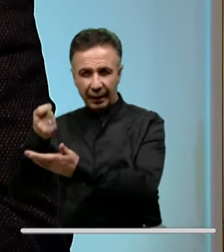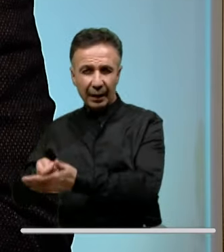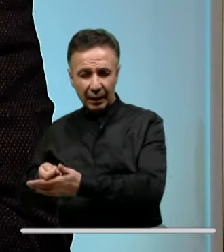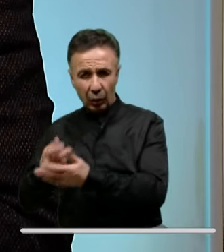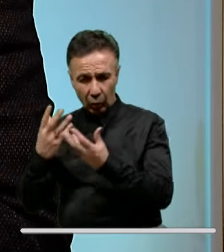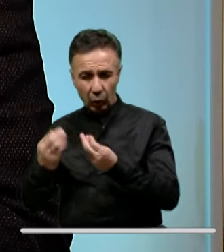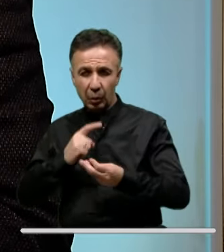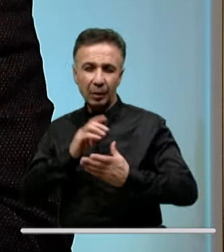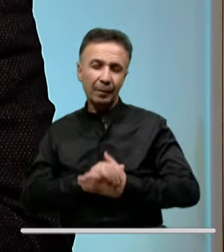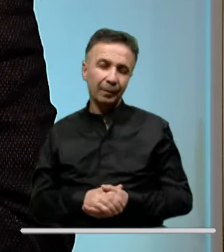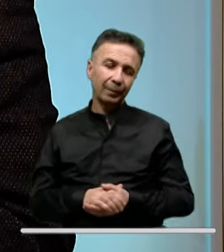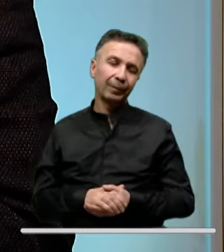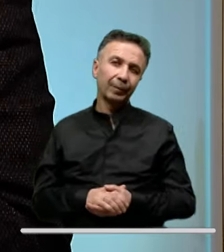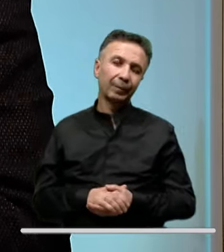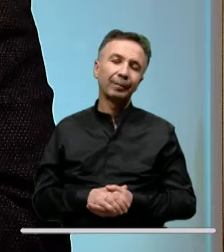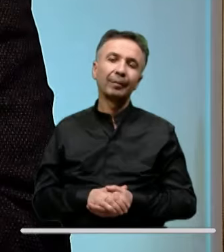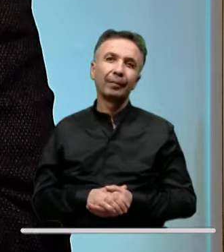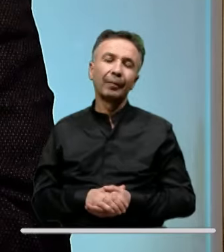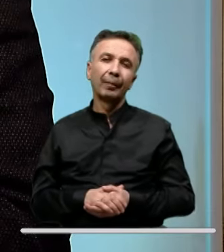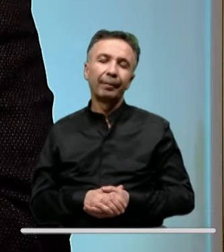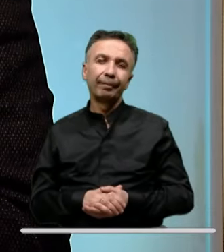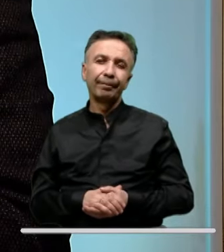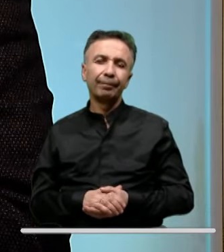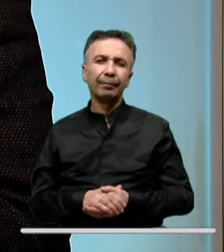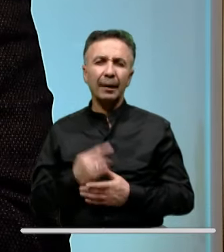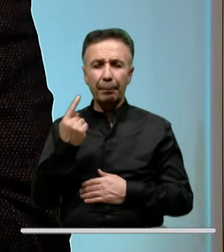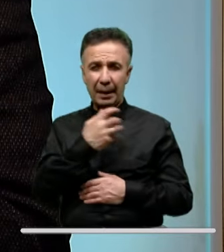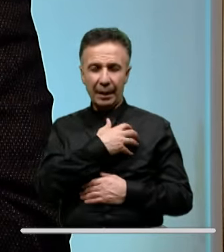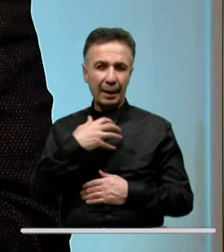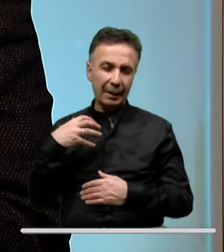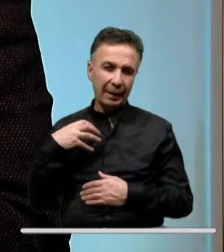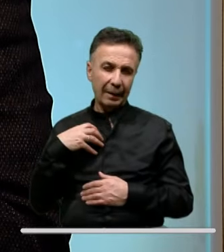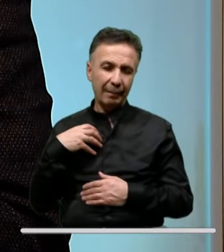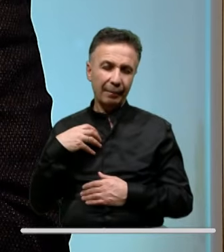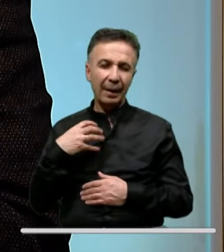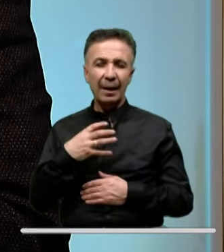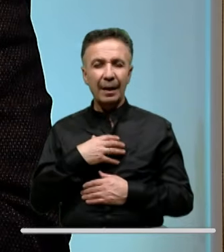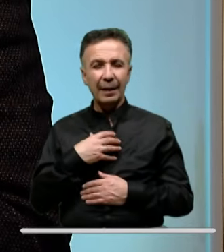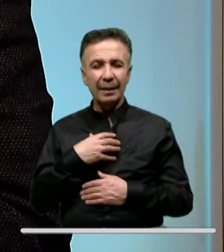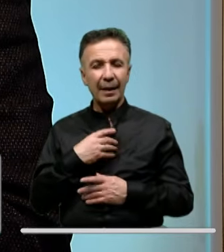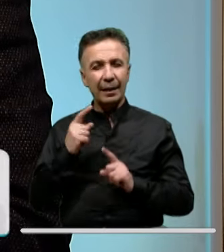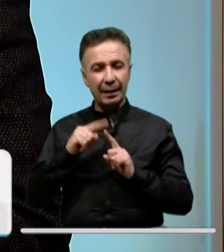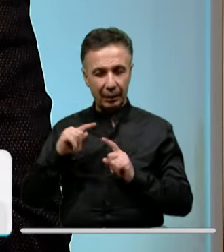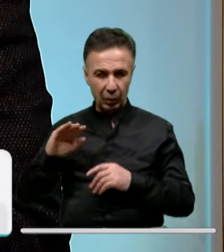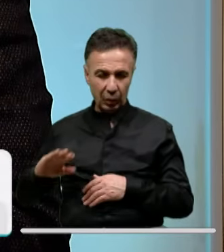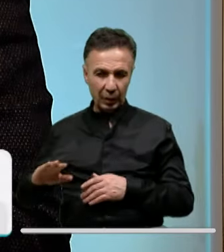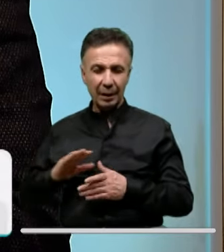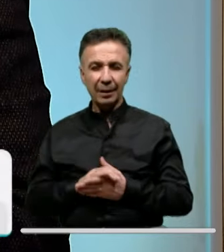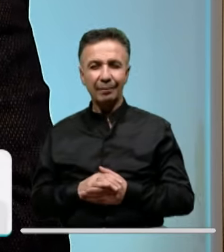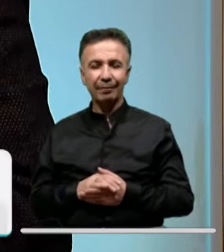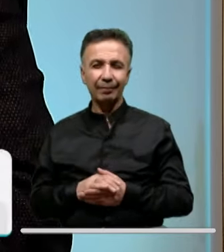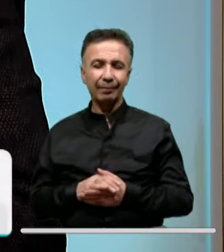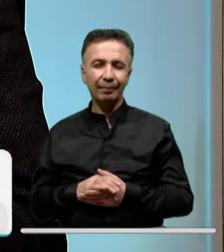şimdi. Teşekkür ediyorum ben de ekibimize. Bir anne efendim kendi neslinden olan çocuklarına,